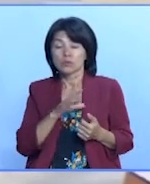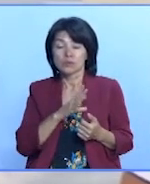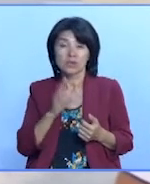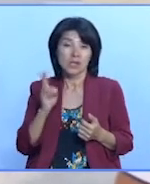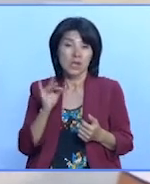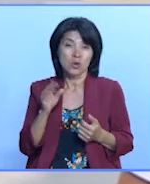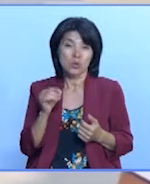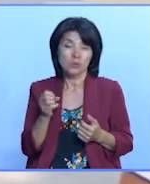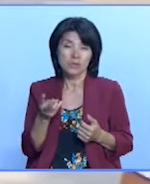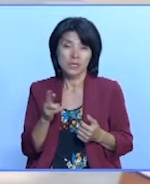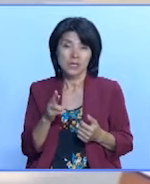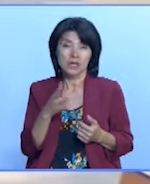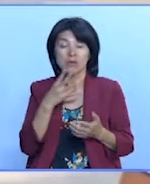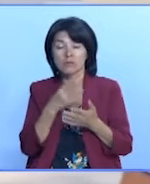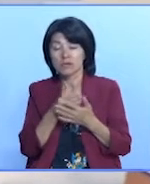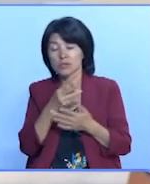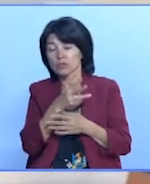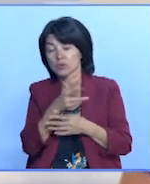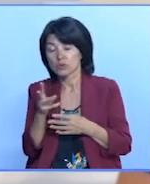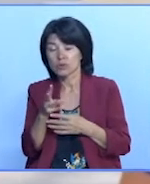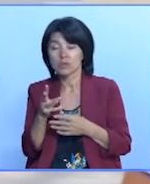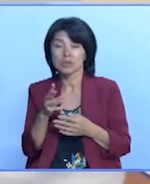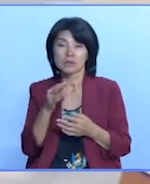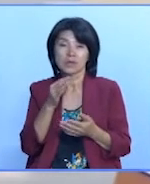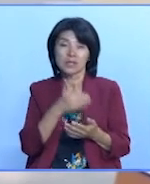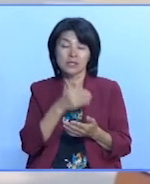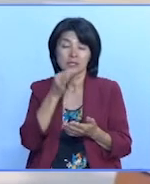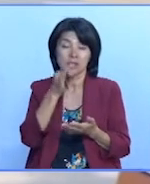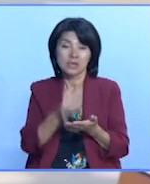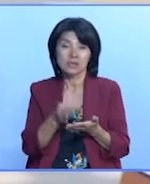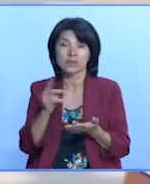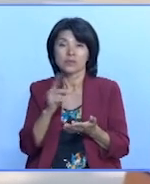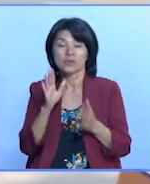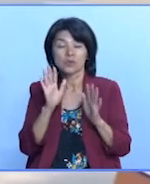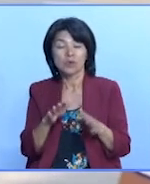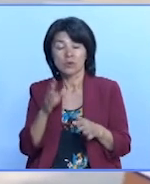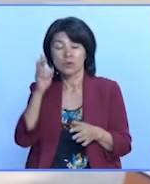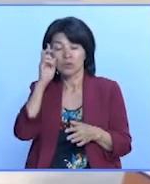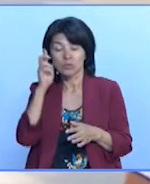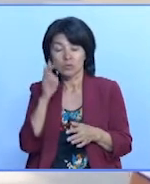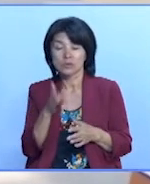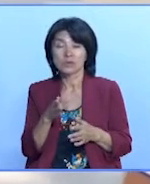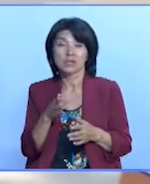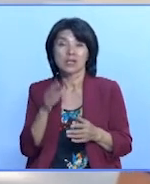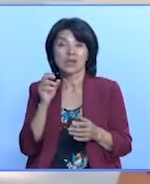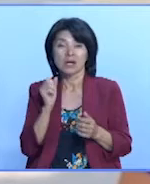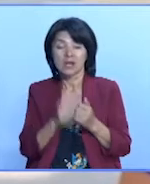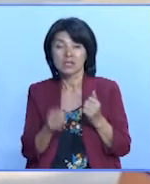коррупции. И своим роликом мы хотели донести, что нельзя обвинять только госслужащих. Каждый как личность